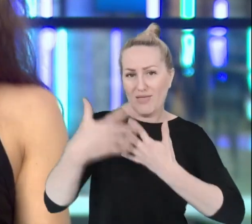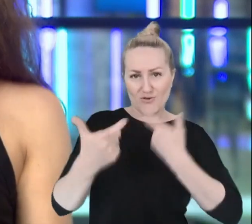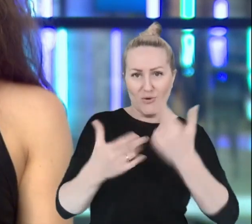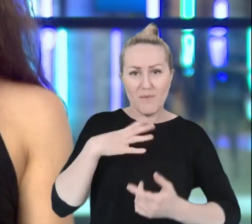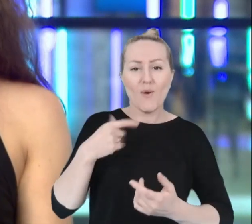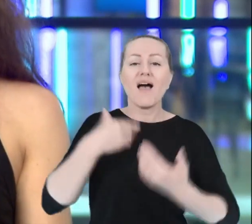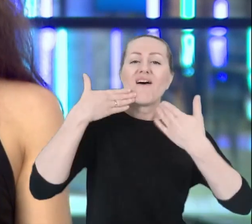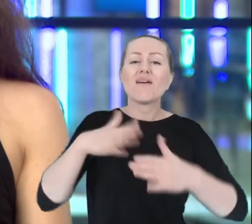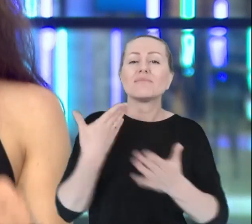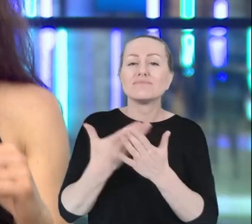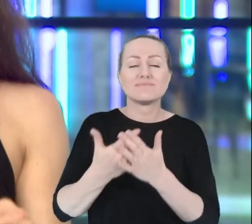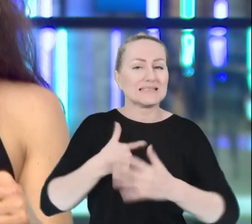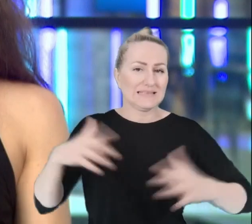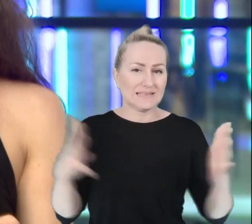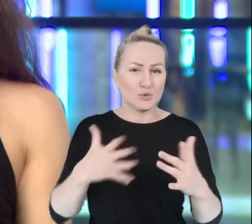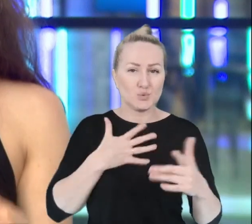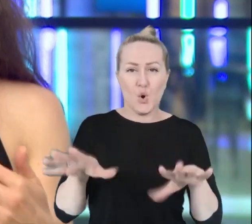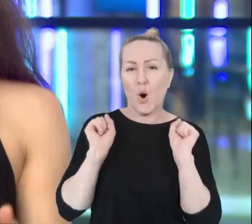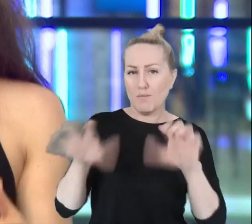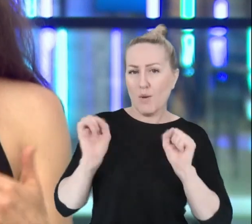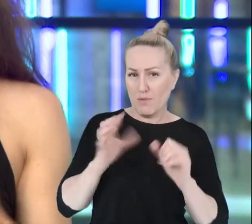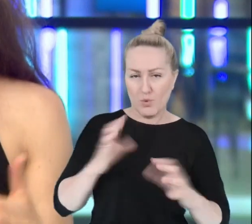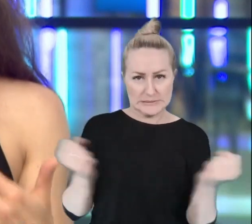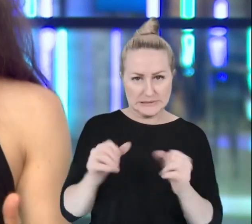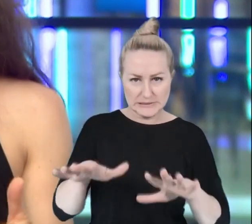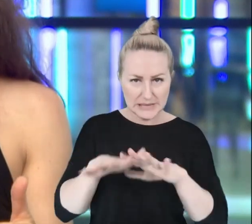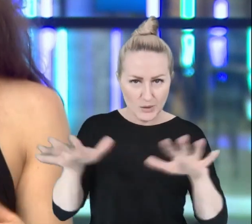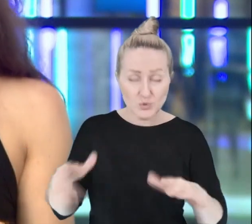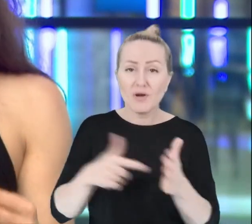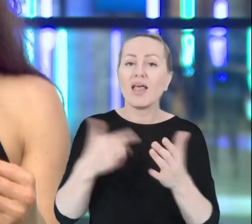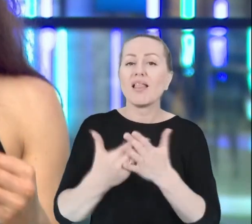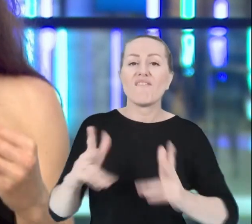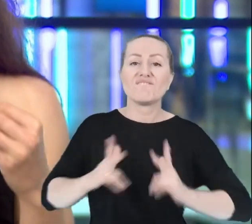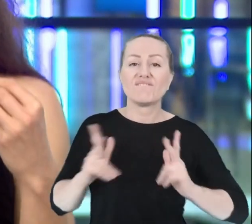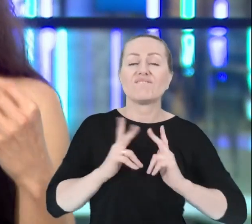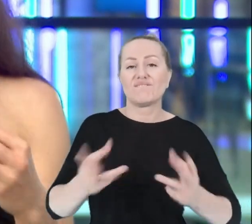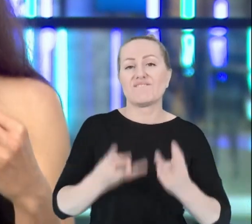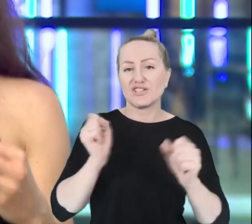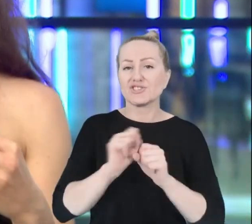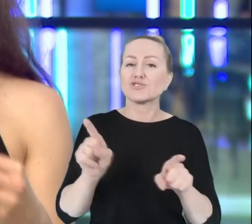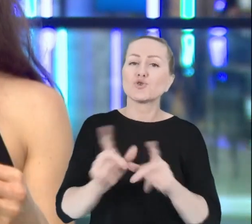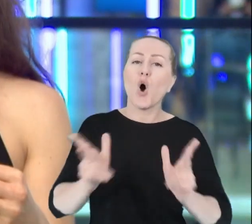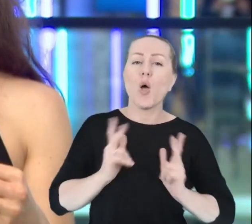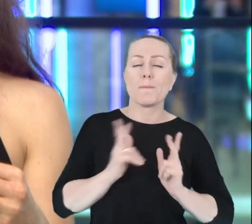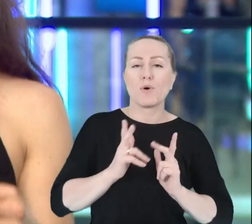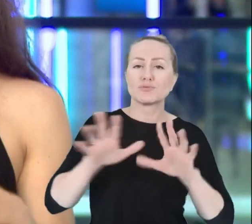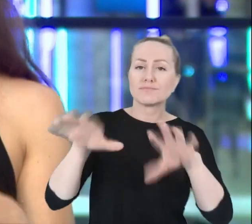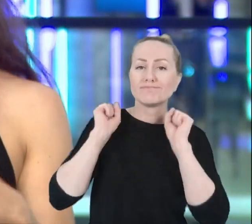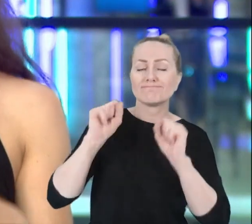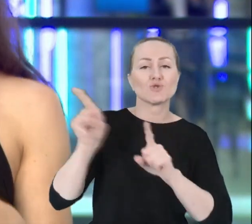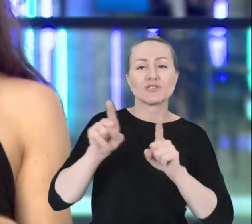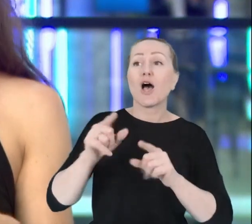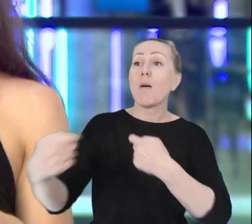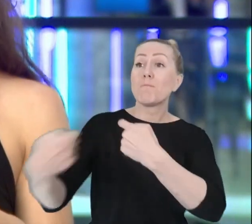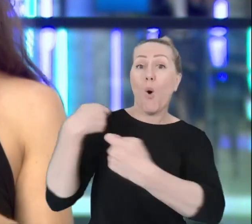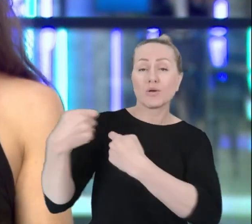przeładowania sensorycznego. I bardzo ważny jest też odpoczynek sensoryczny, to znaczy odłączyć się od bodźców. Tych